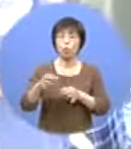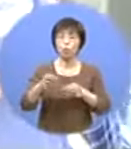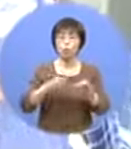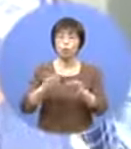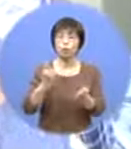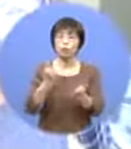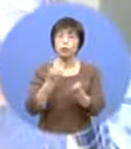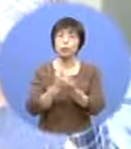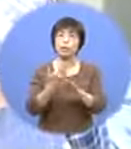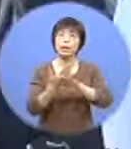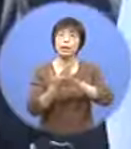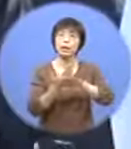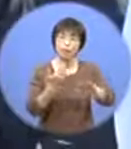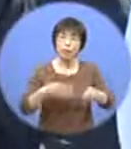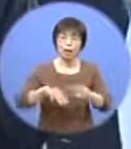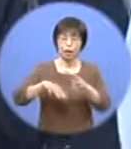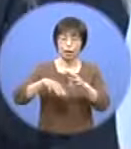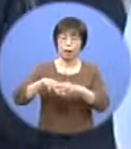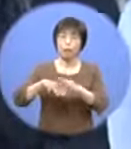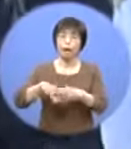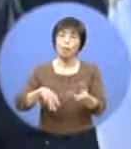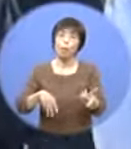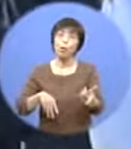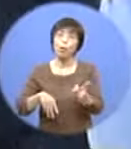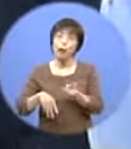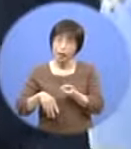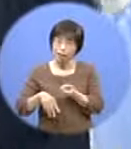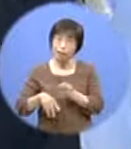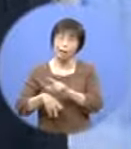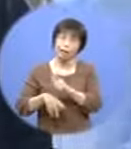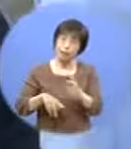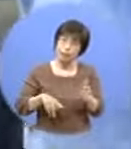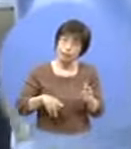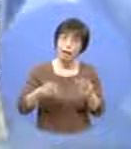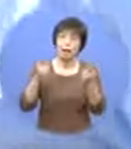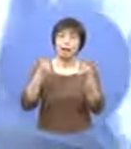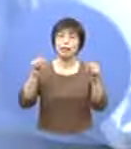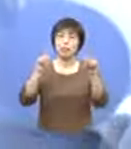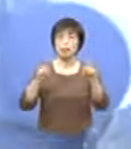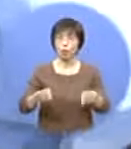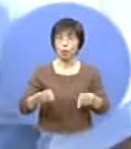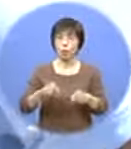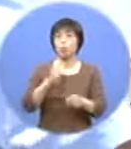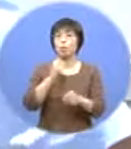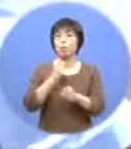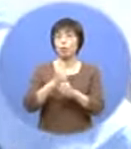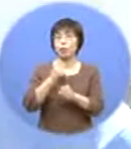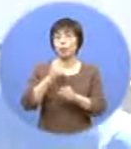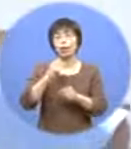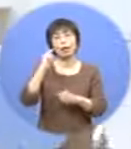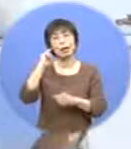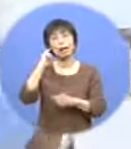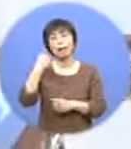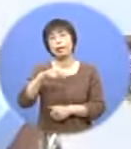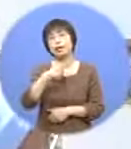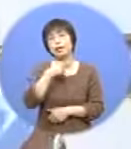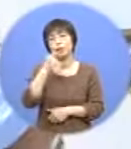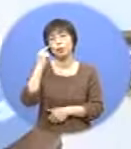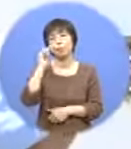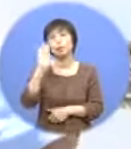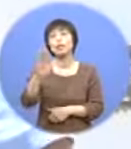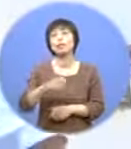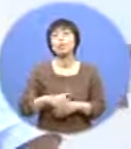か田んぼ借りたりして、あのお花畑なんかしたりして、イベントの開催したりやっていきたいなっていうのを考えてるんですけど、